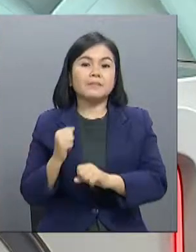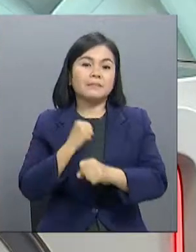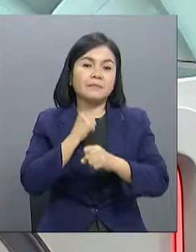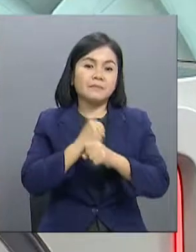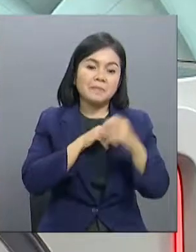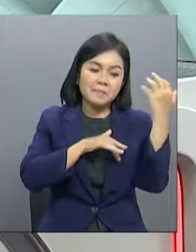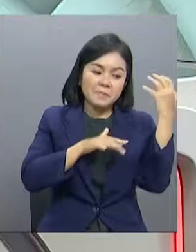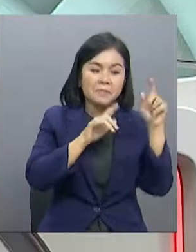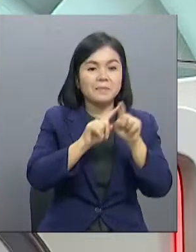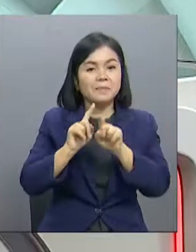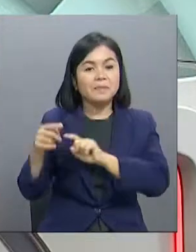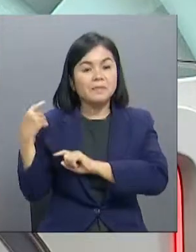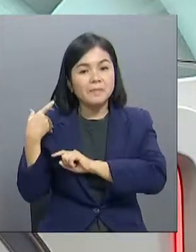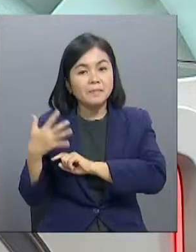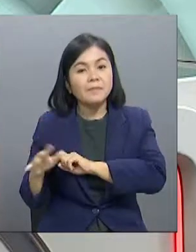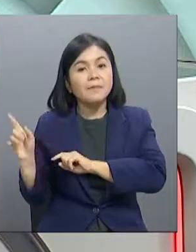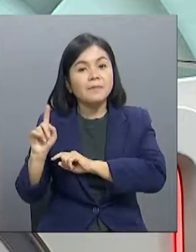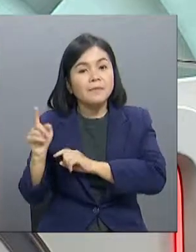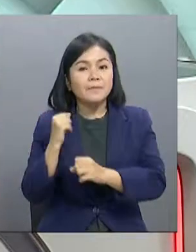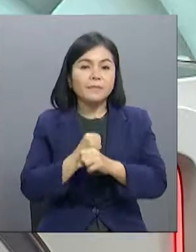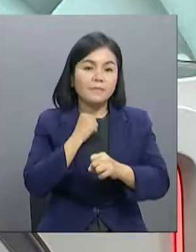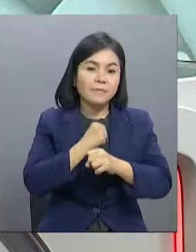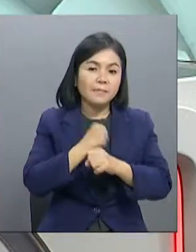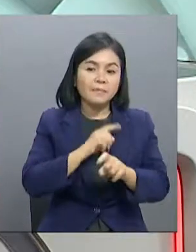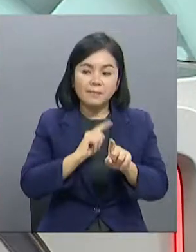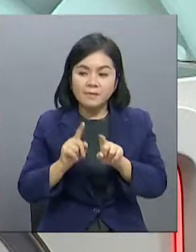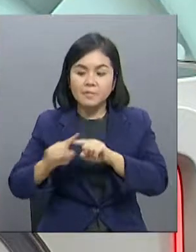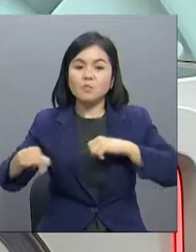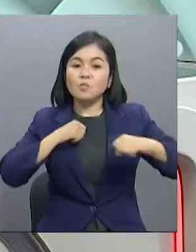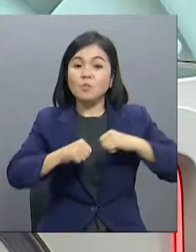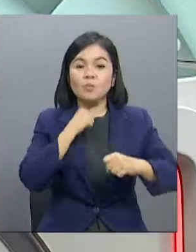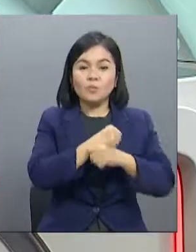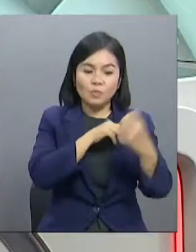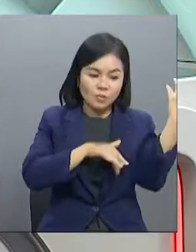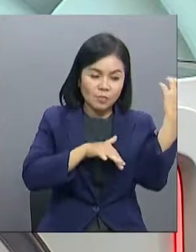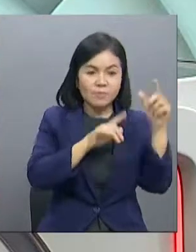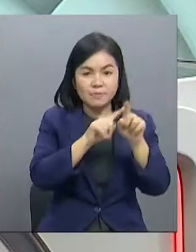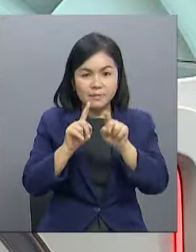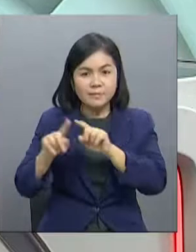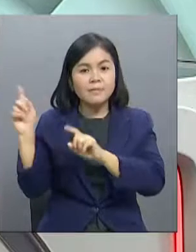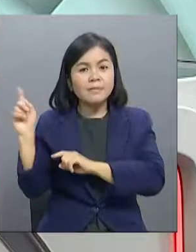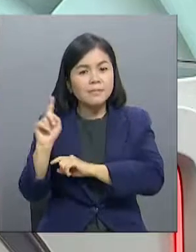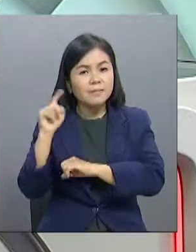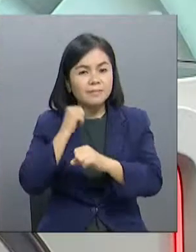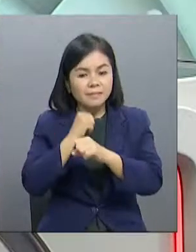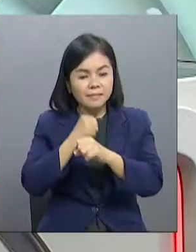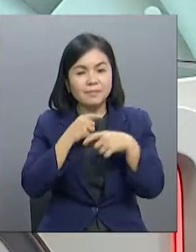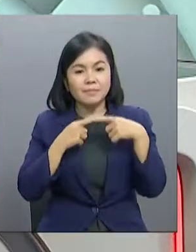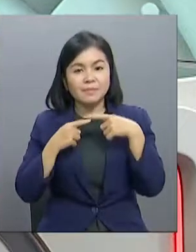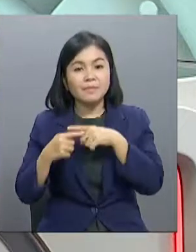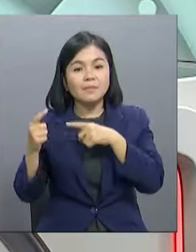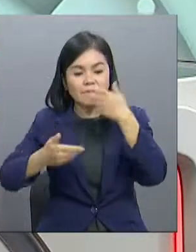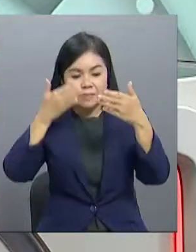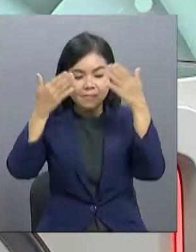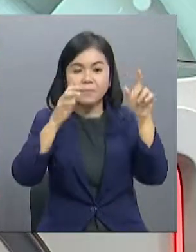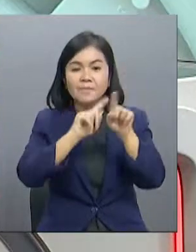ะคะทั้งนอกจากจะเป็นพื้นที่เพื่อการทำงานสำหรับคนรุ่นใหม่แล้วนะคะธุรกิจนี้ยังถูกนำมาต่อยอดเป็นกิจการใหม่ๆ